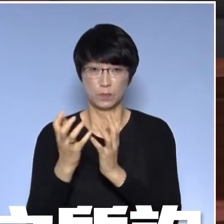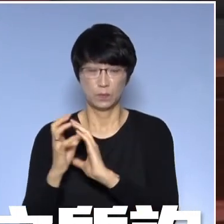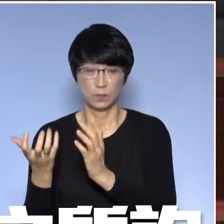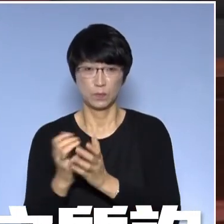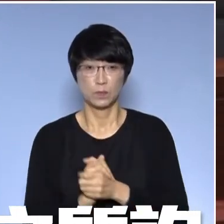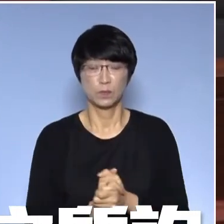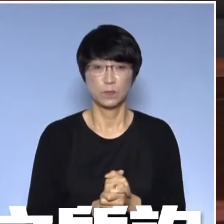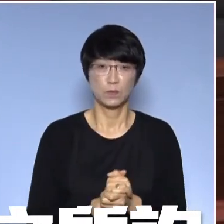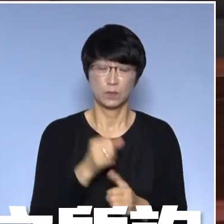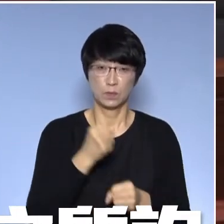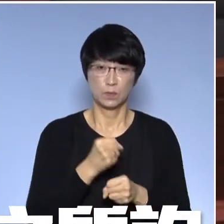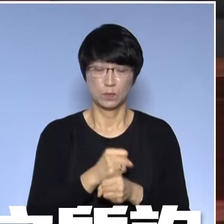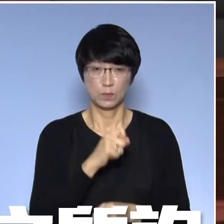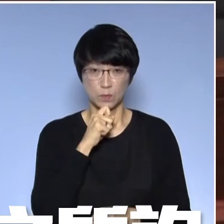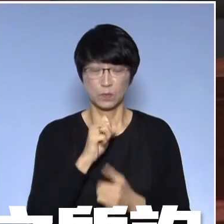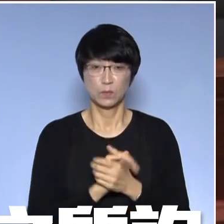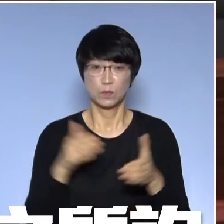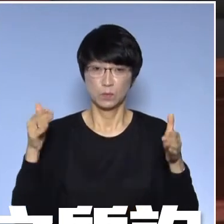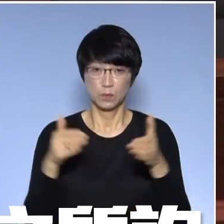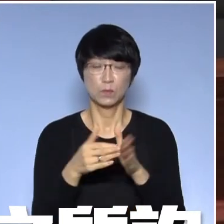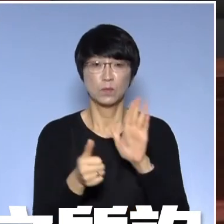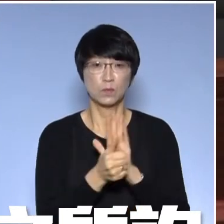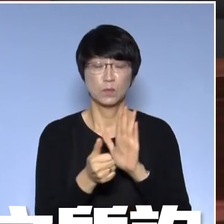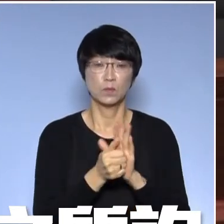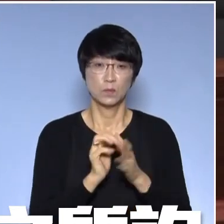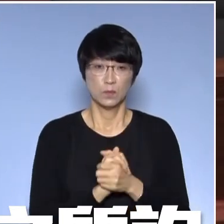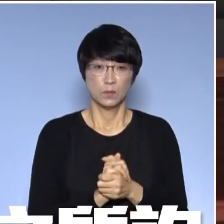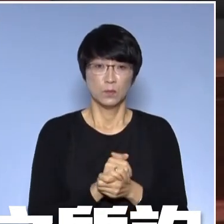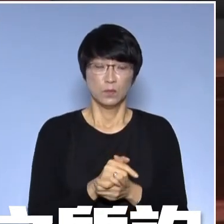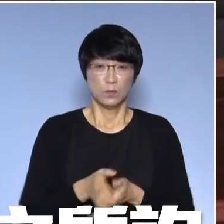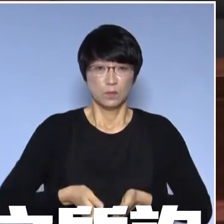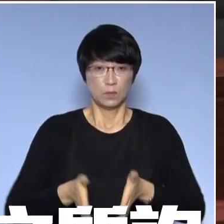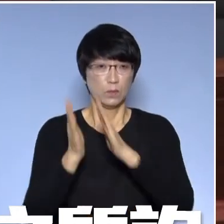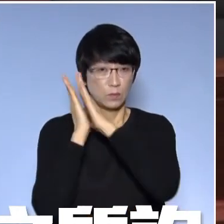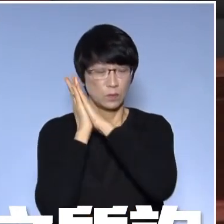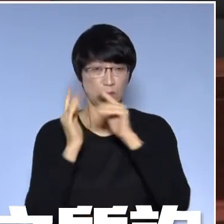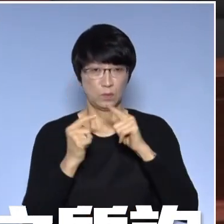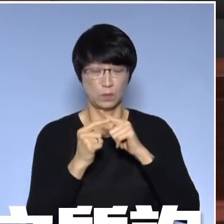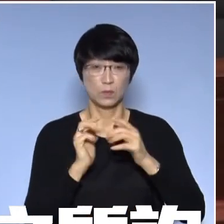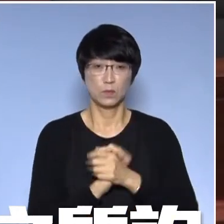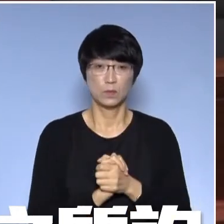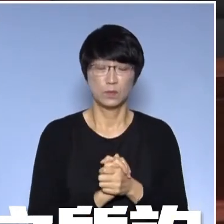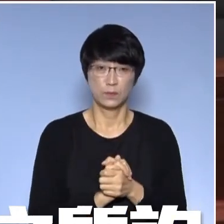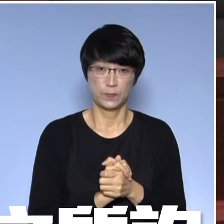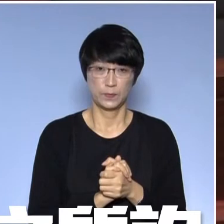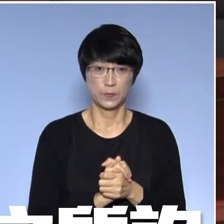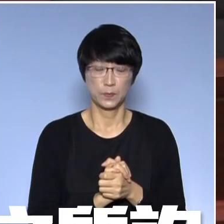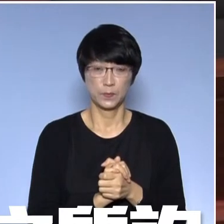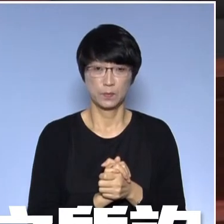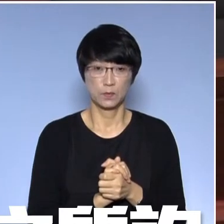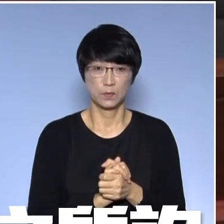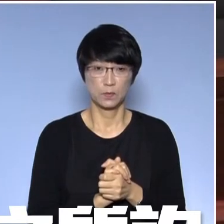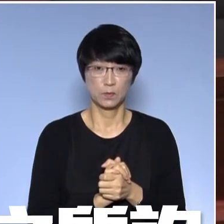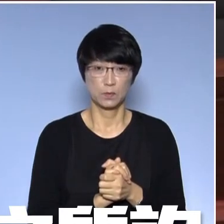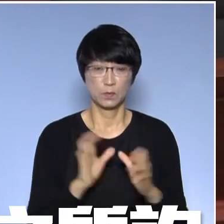哋嘅工作，亦都會聚焦去幫助我哋啲露宿者佢哋嘅特定需要。咁當然我哋每